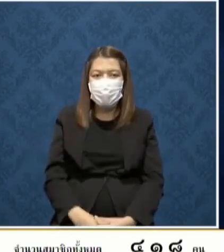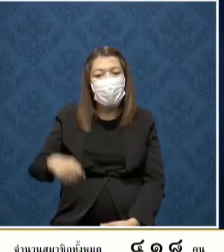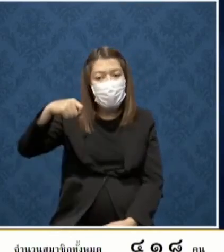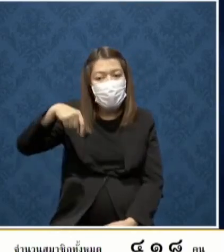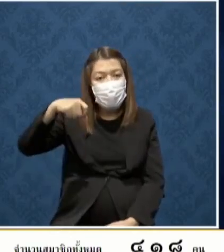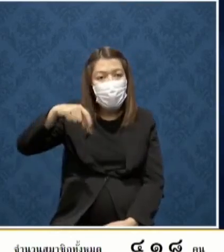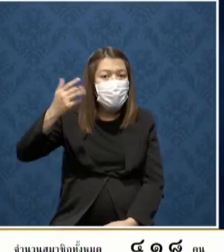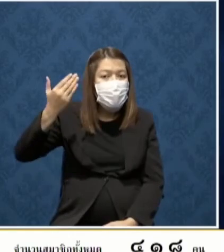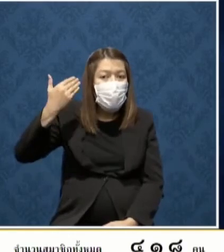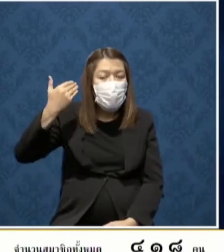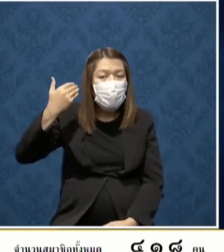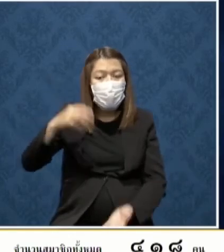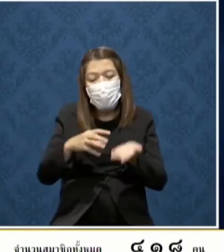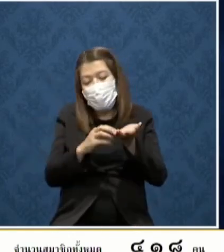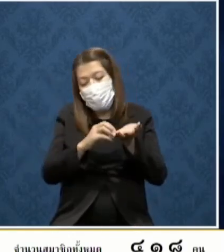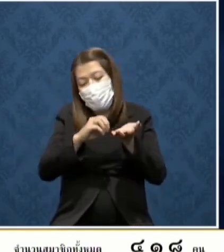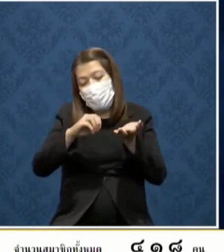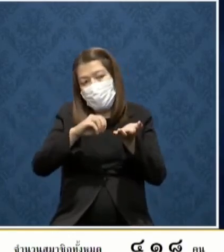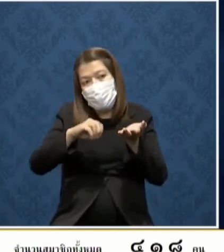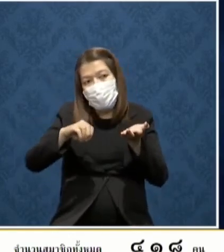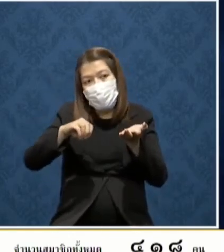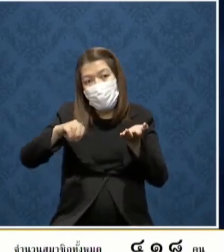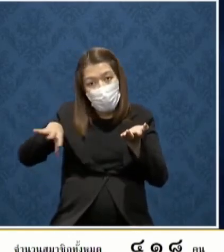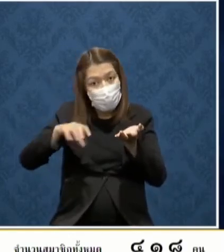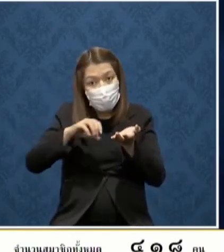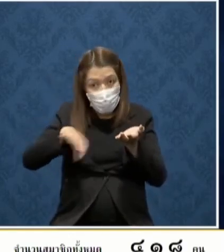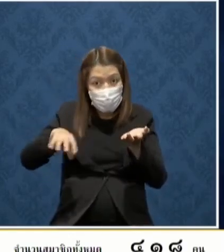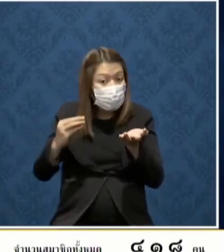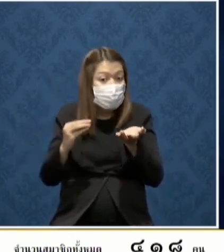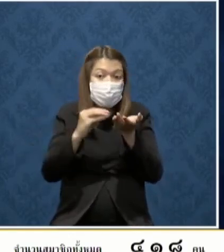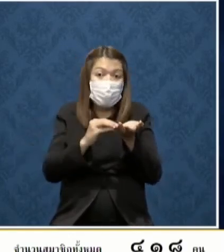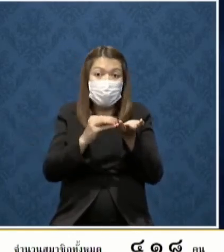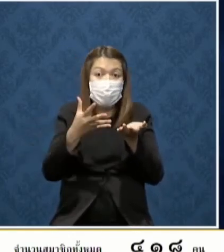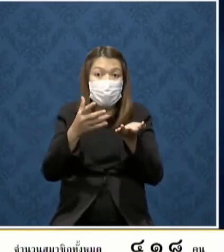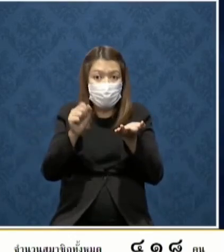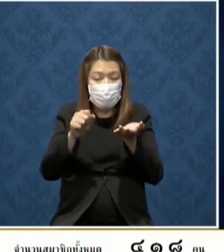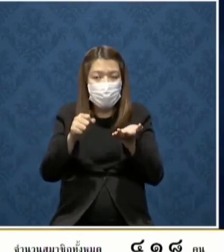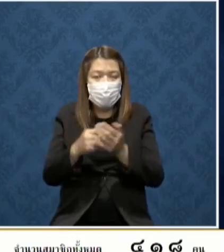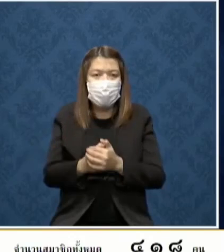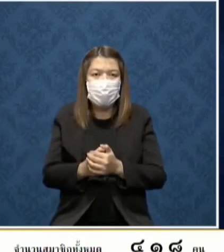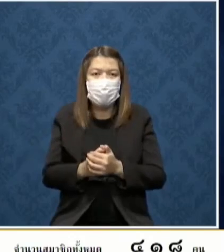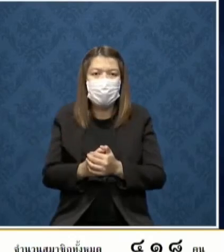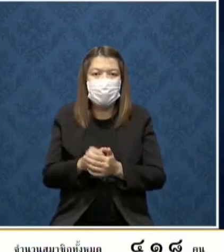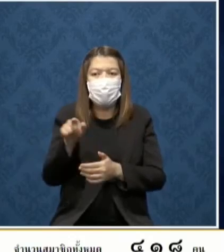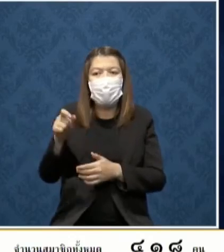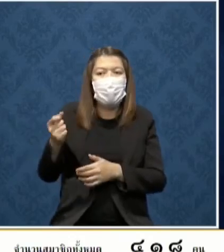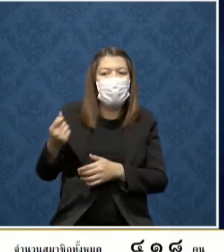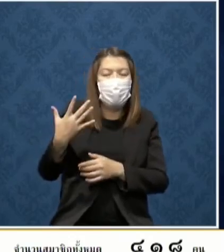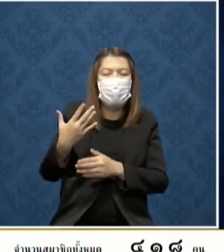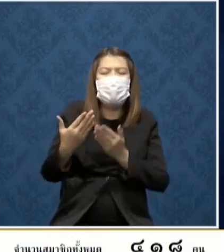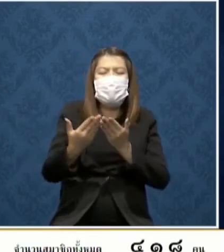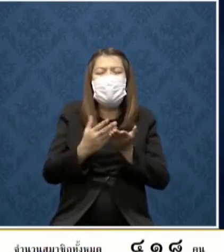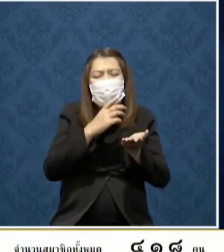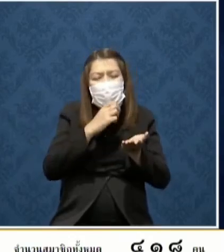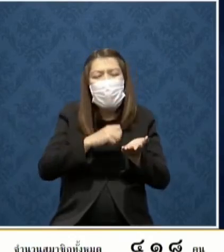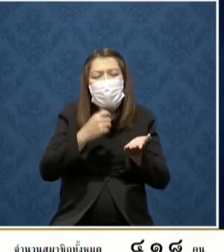ลสโกทัศเี่ยถอดคีกนคงไปรเปล่าทอรอตอบผมอยกี้ครับอกว่าด้วยเรือมัเก่าแล